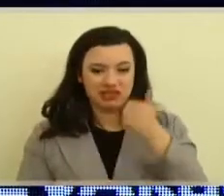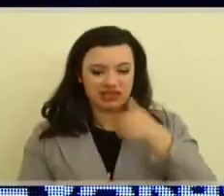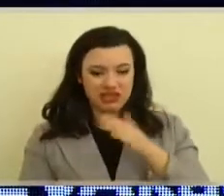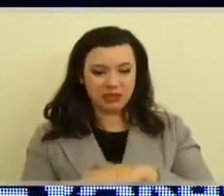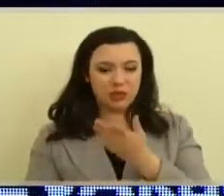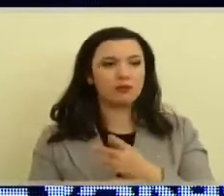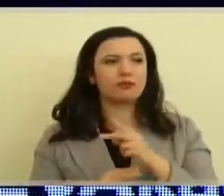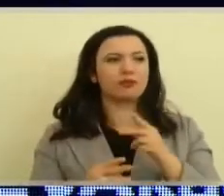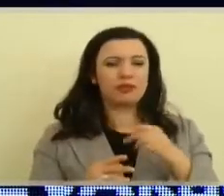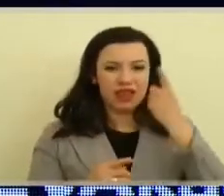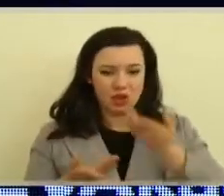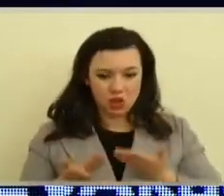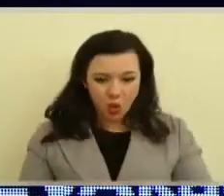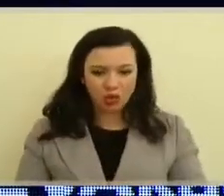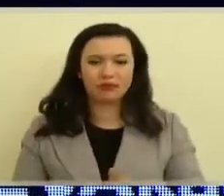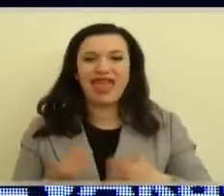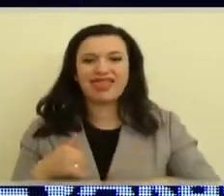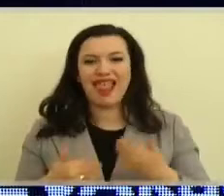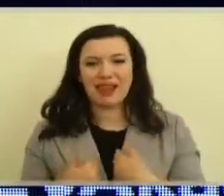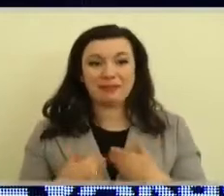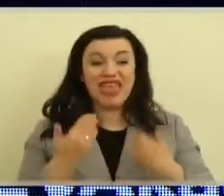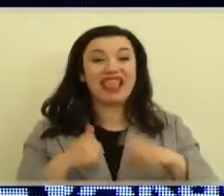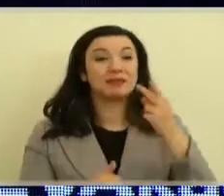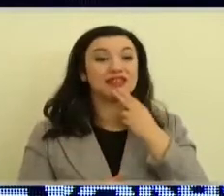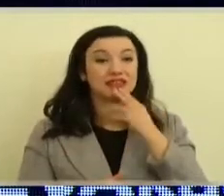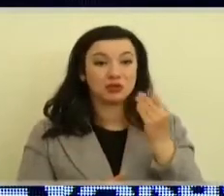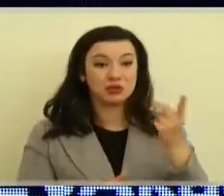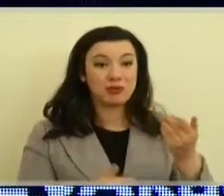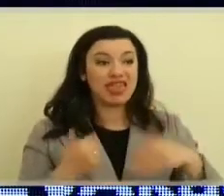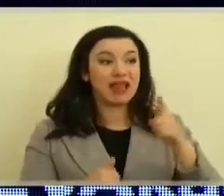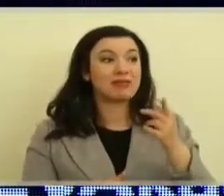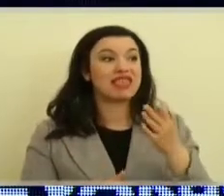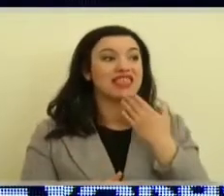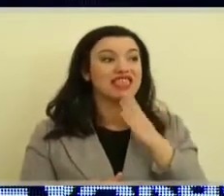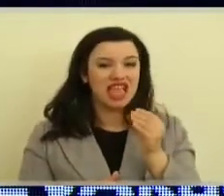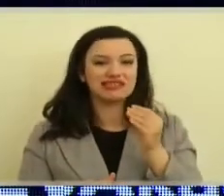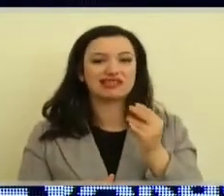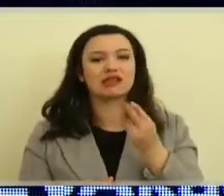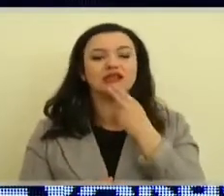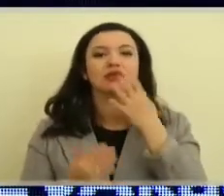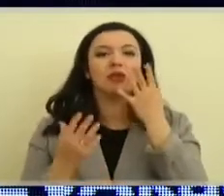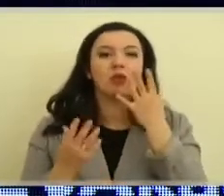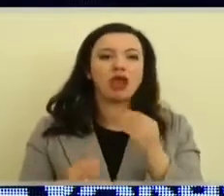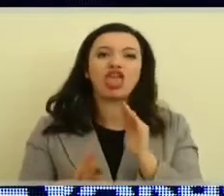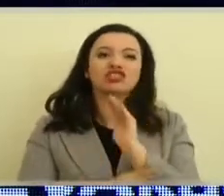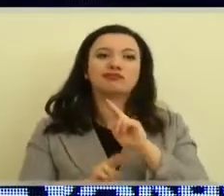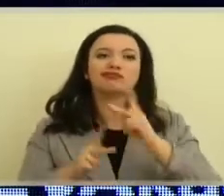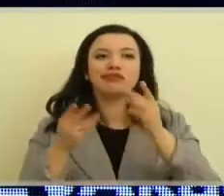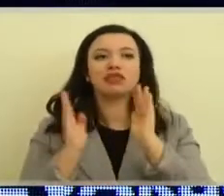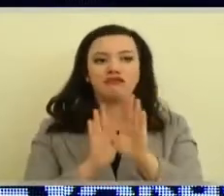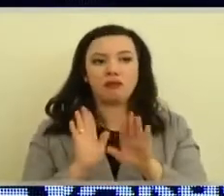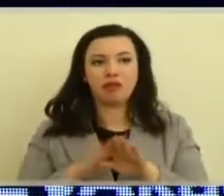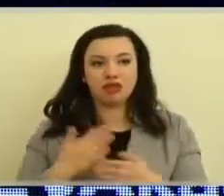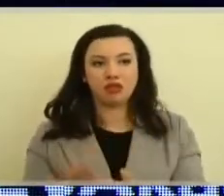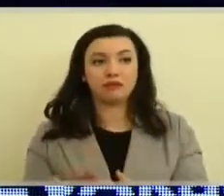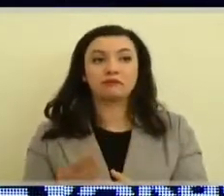Dünyaya geldiğimden bu yana engelliyim. Engelli bir kız çocuğu, engelli bir genç kız ve bir kadın olarak yaşamımı devam ettiriyorum.